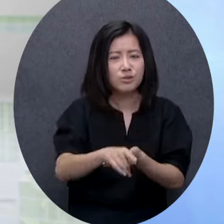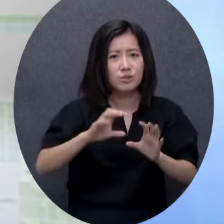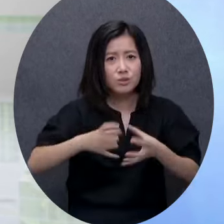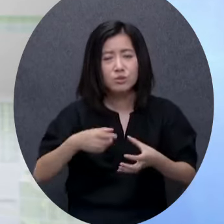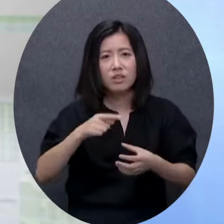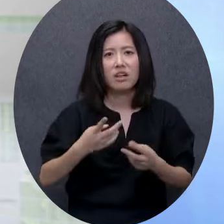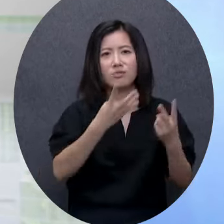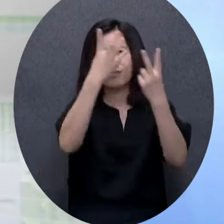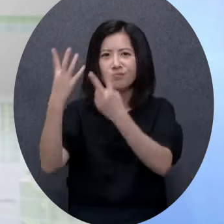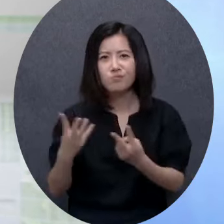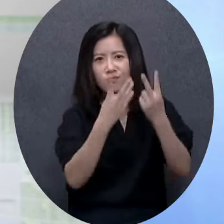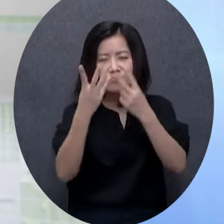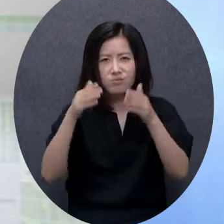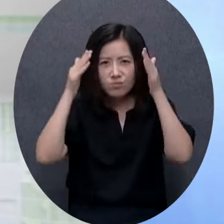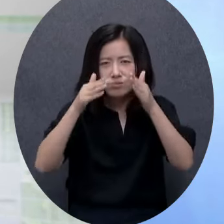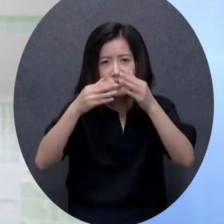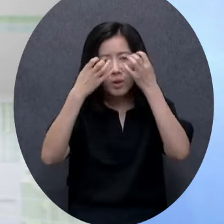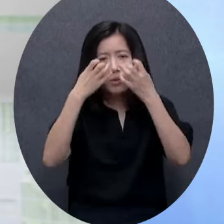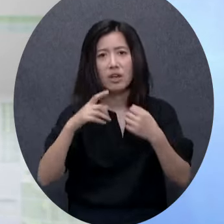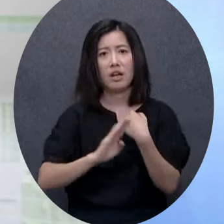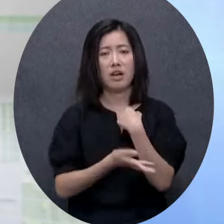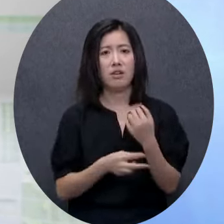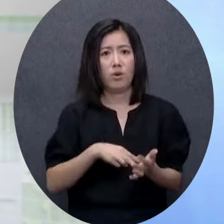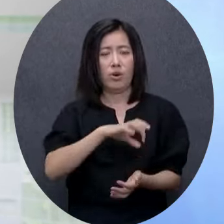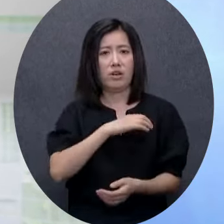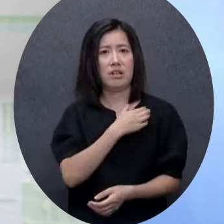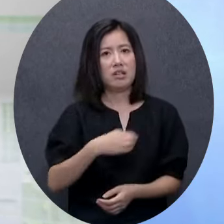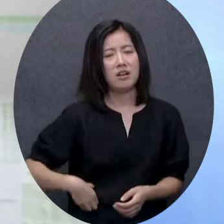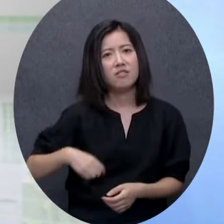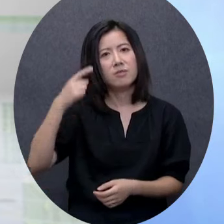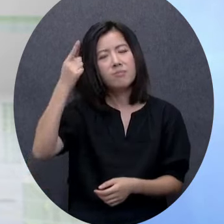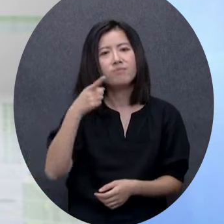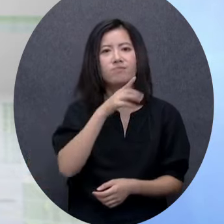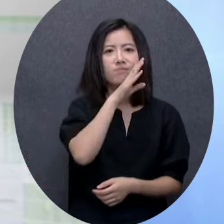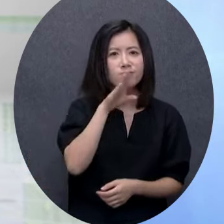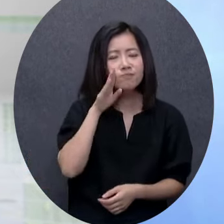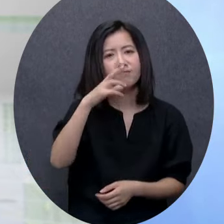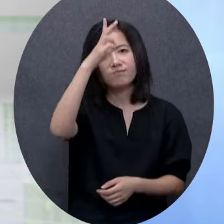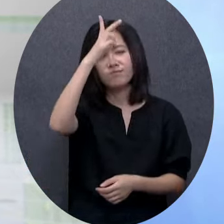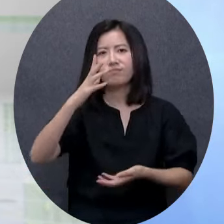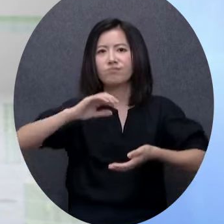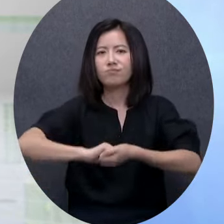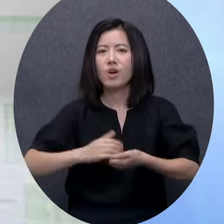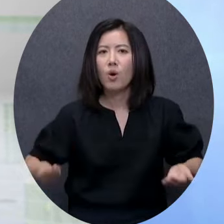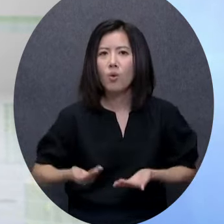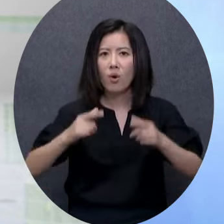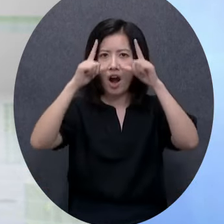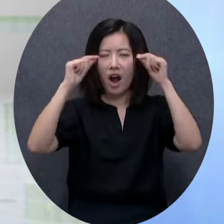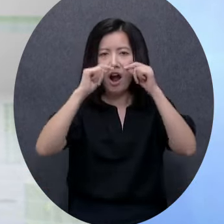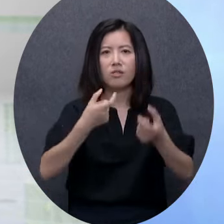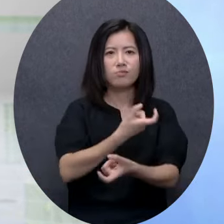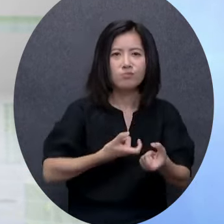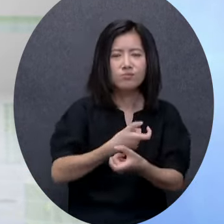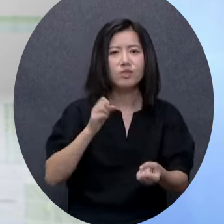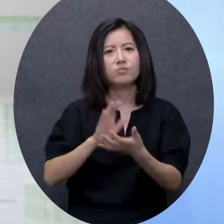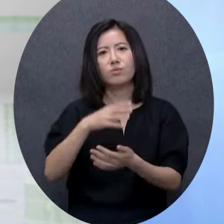佢哋。有立法会议员就希望政府同商界可以合力推动大熊猫经济大旺香